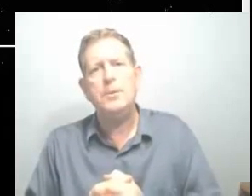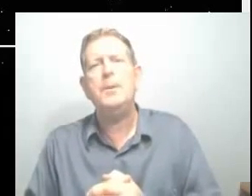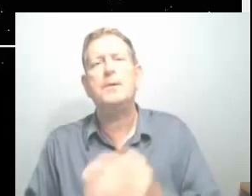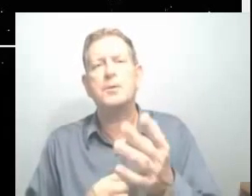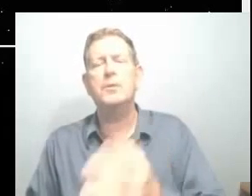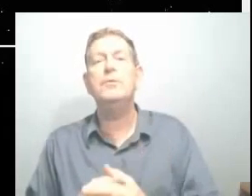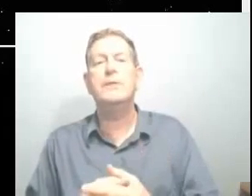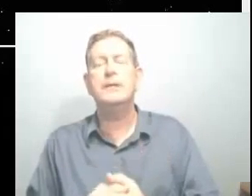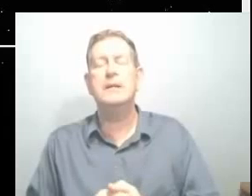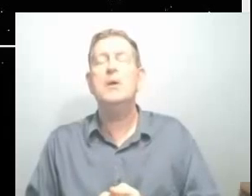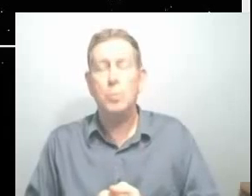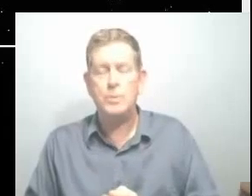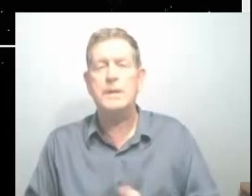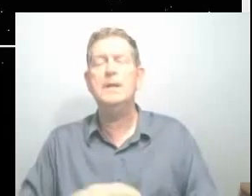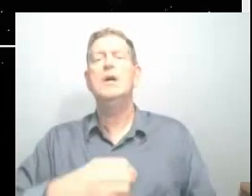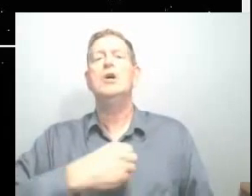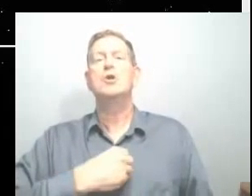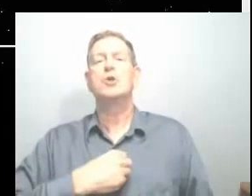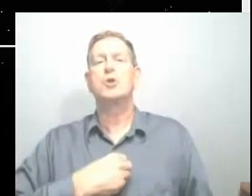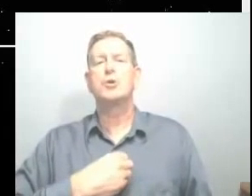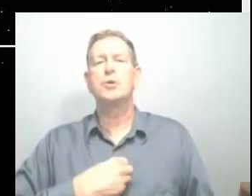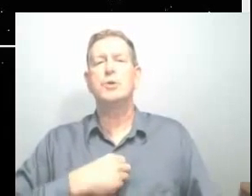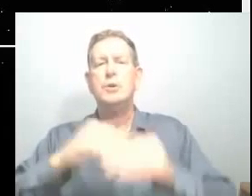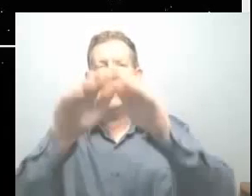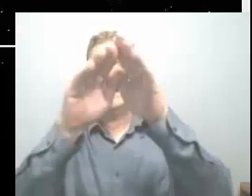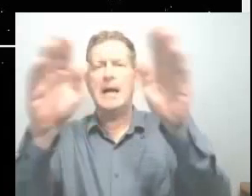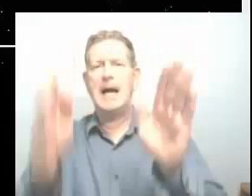Bon, la plupart d'entre vous, vous avez dit oui,